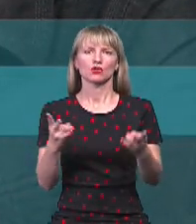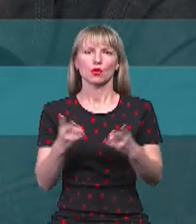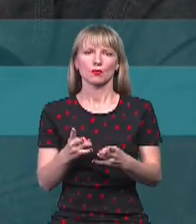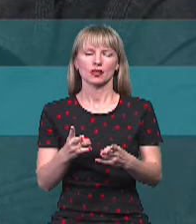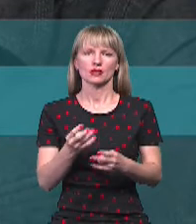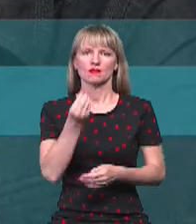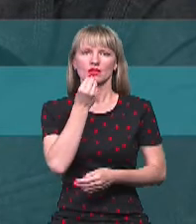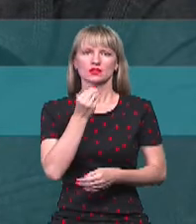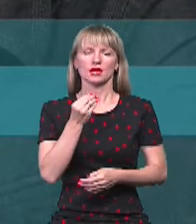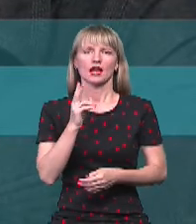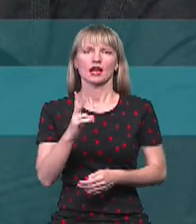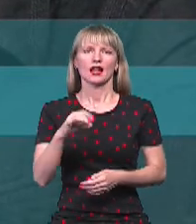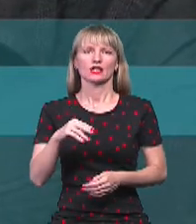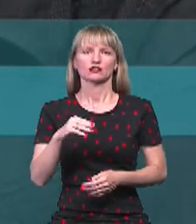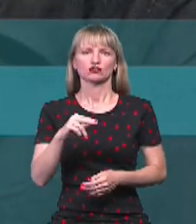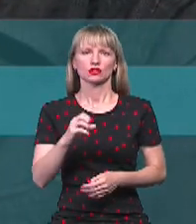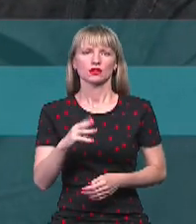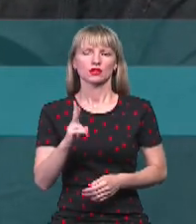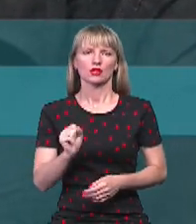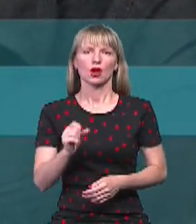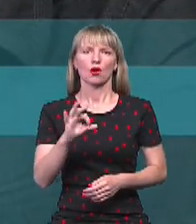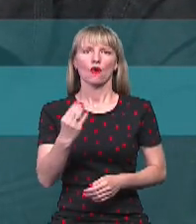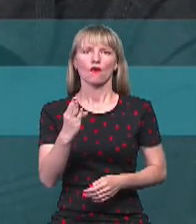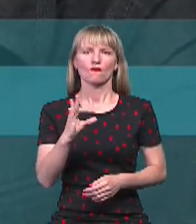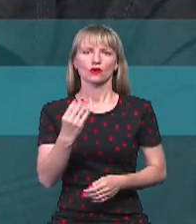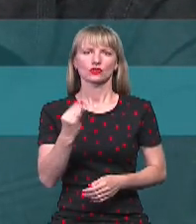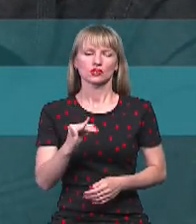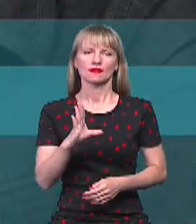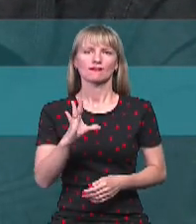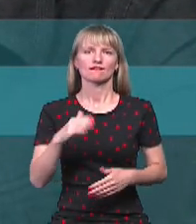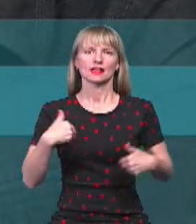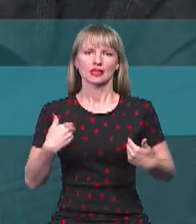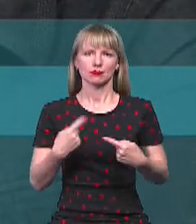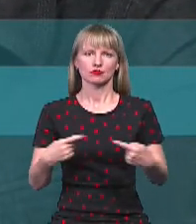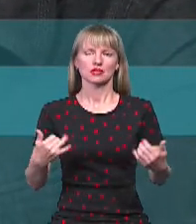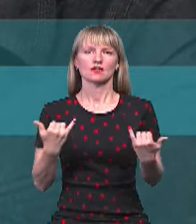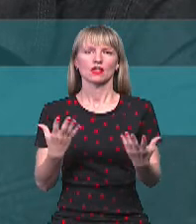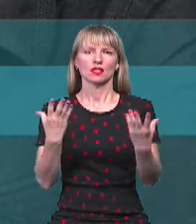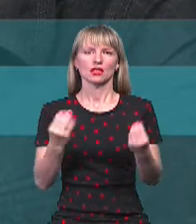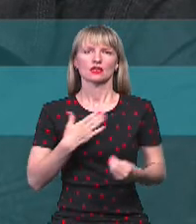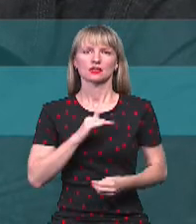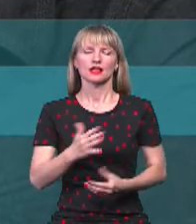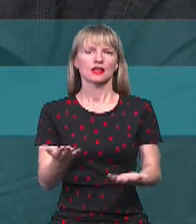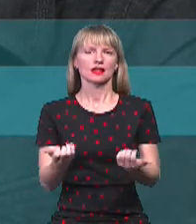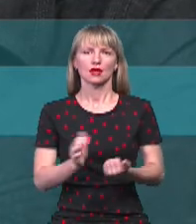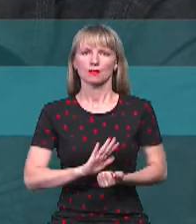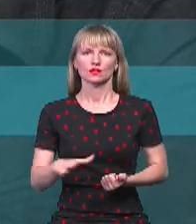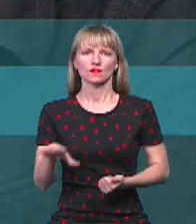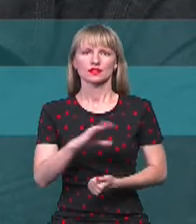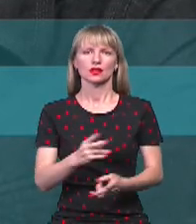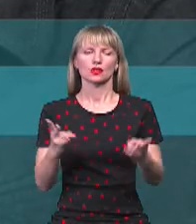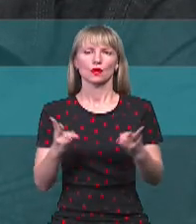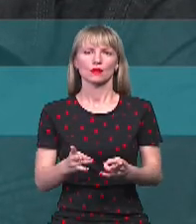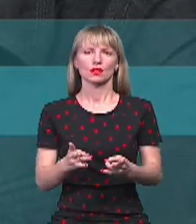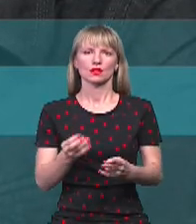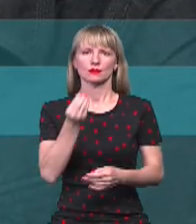вещества, клетчатка, овощи, витамины. На сегодняшний день, к сожалению, наши дети не получали всех необходимых